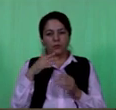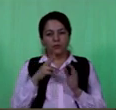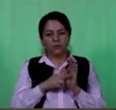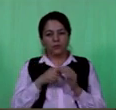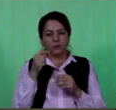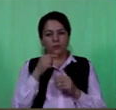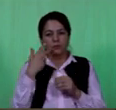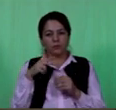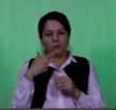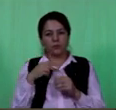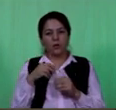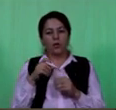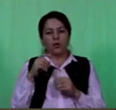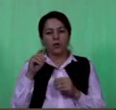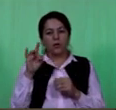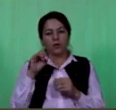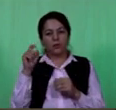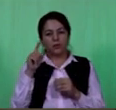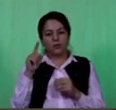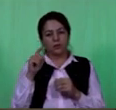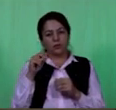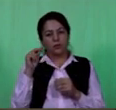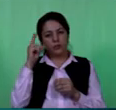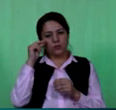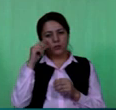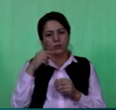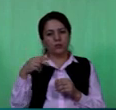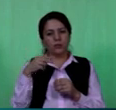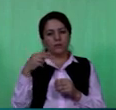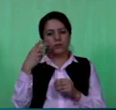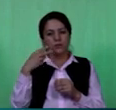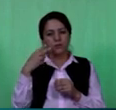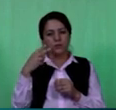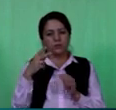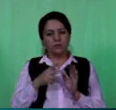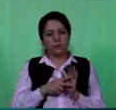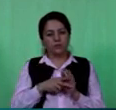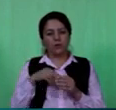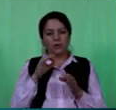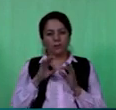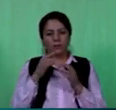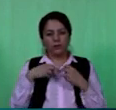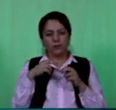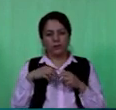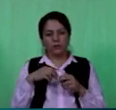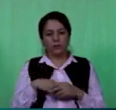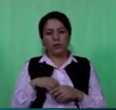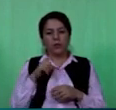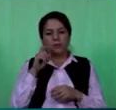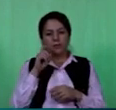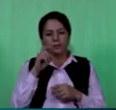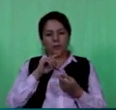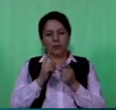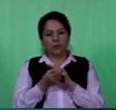30 разных чисел равна 28 выполняем проверку вместо х подставляем значения